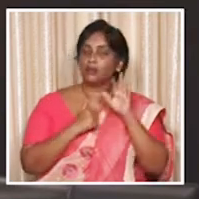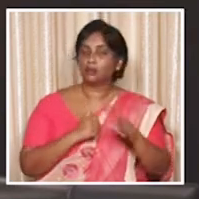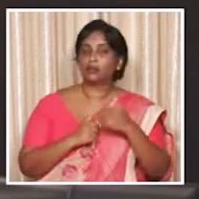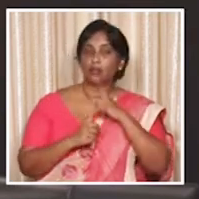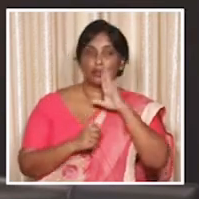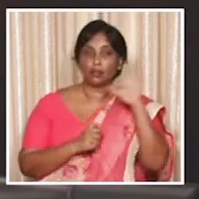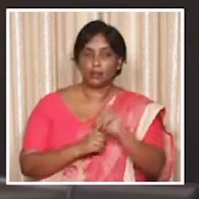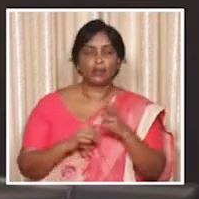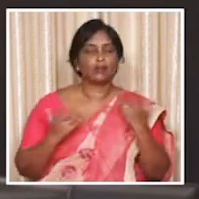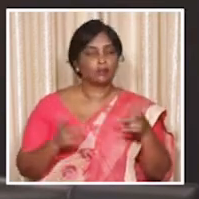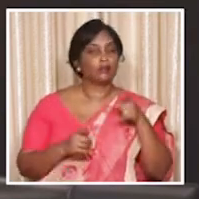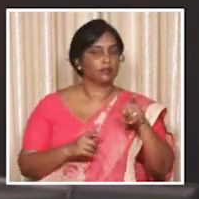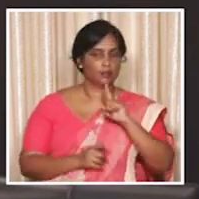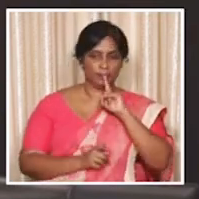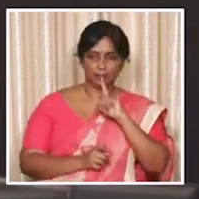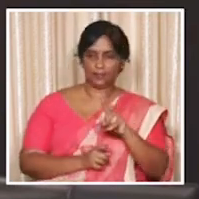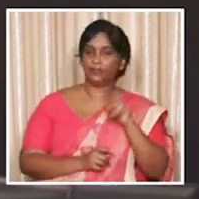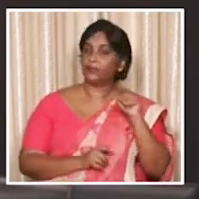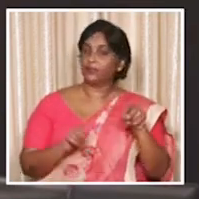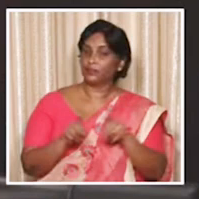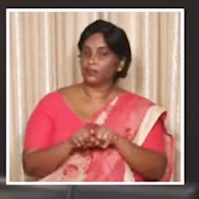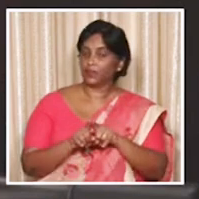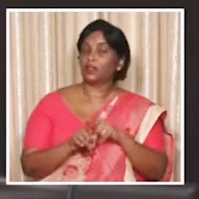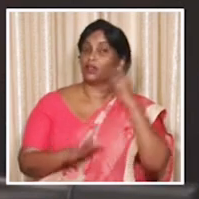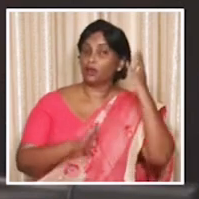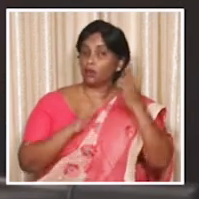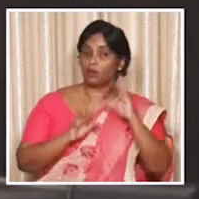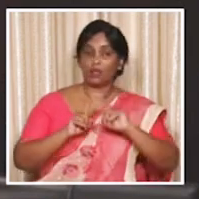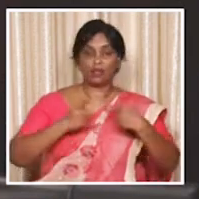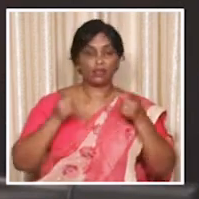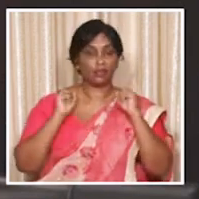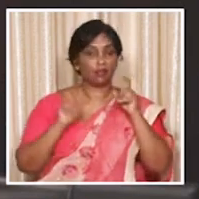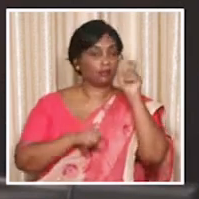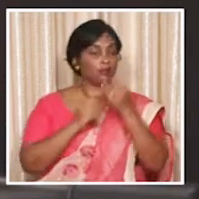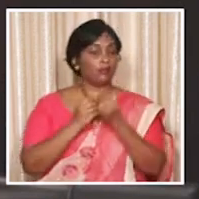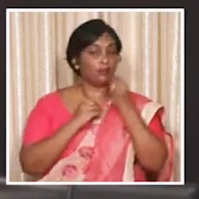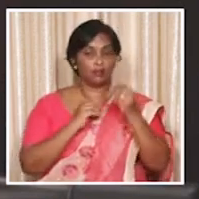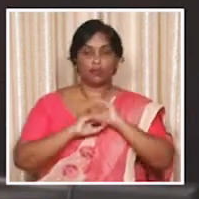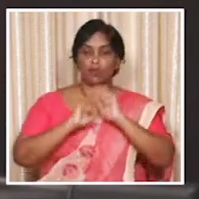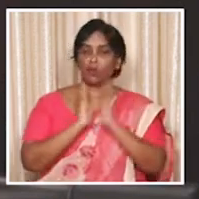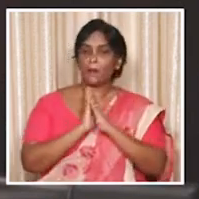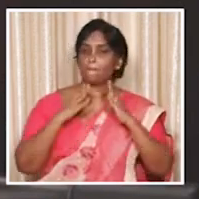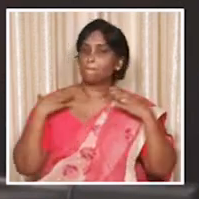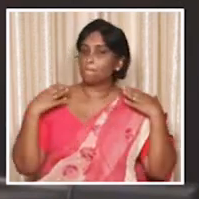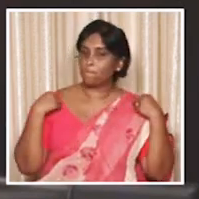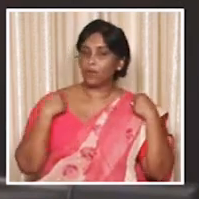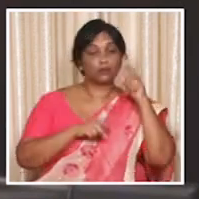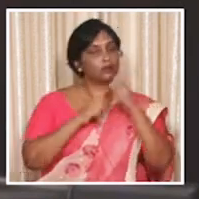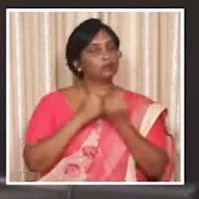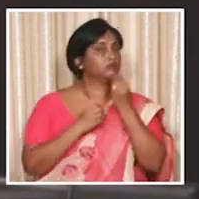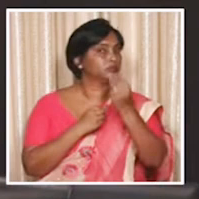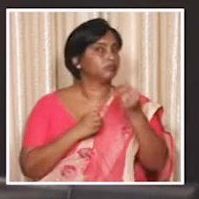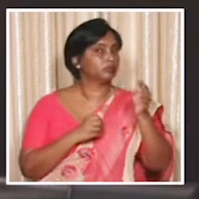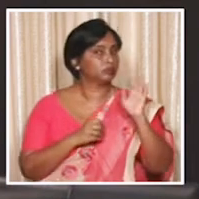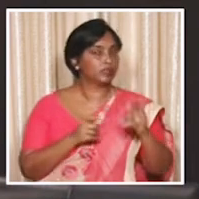කැඳවා නොමැති බවත් ඔවුන් සඳහන් කළා. ඒ වගේම මේ ලෝකයේ අනිත් ක්‍රීඩකීන්ට ලබා දීලා තියෙන සියලු පහසුකම් අපේ ක්‍රීඩකීන්ටත් ලබා දීලා